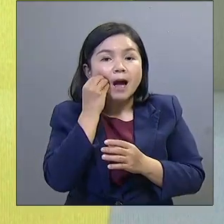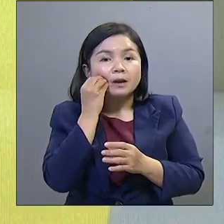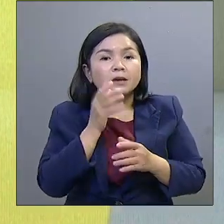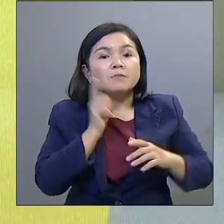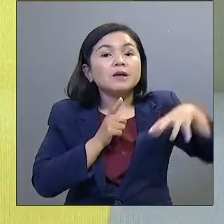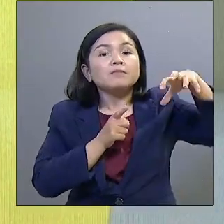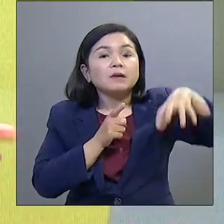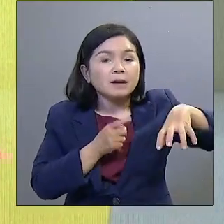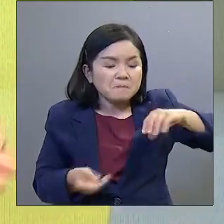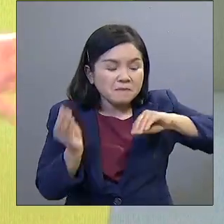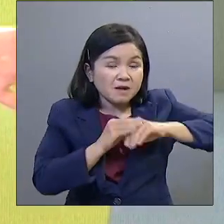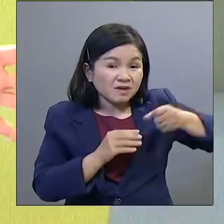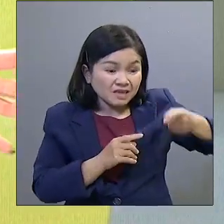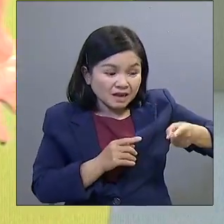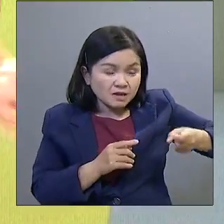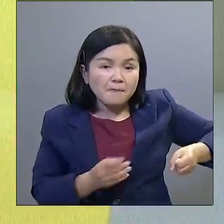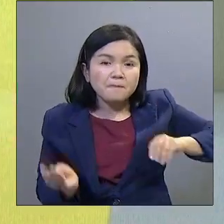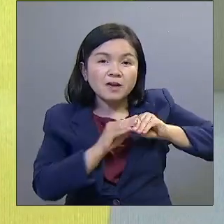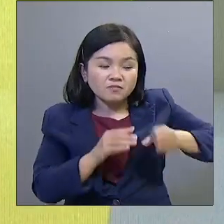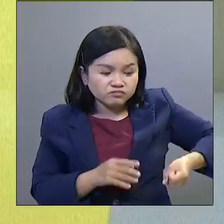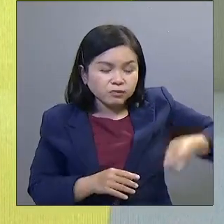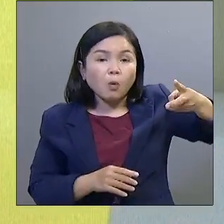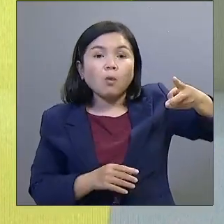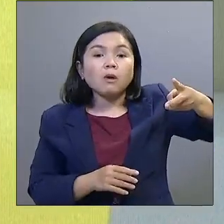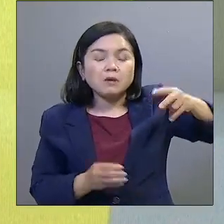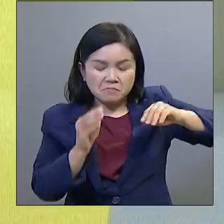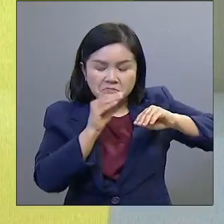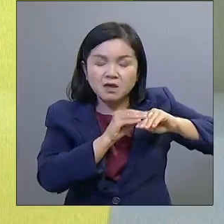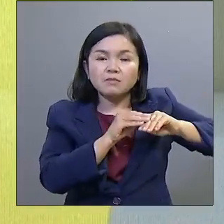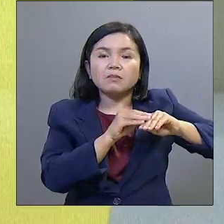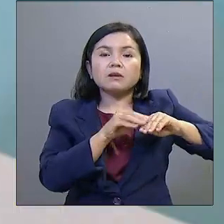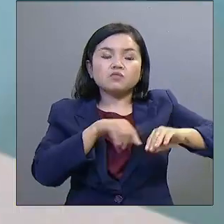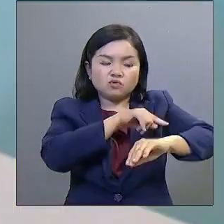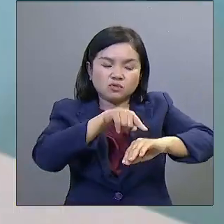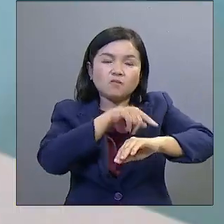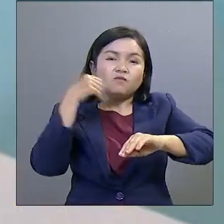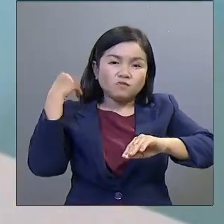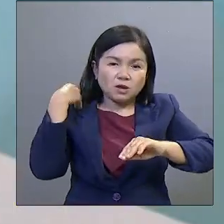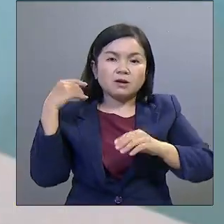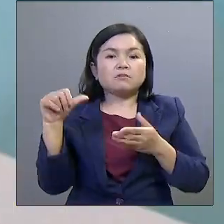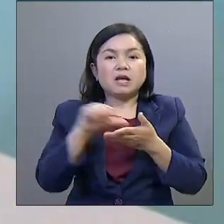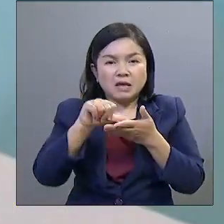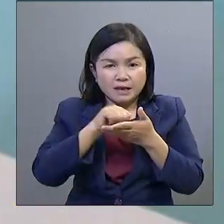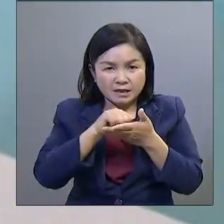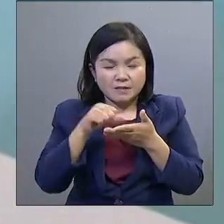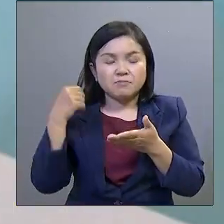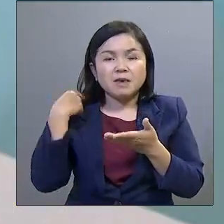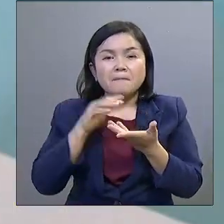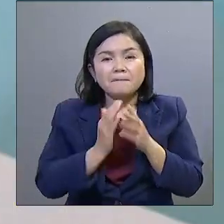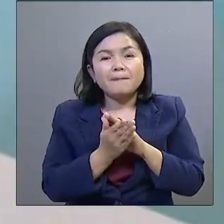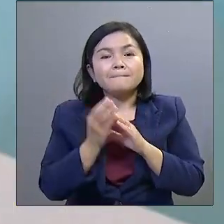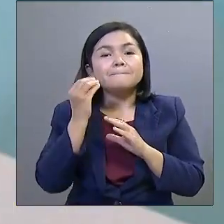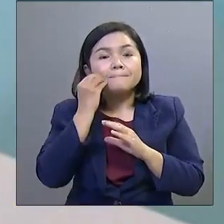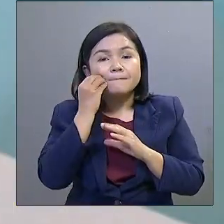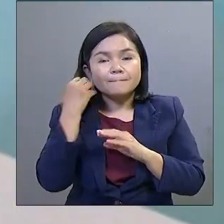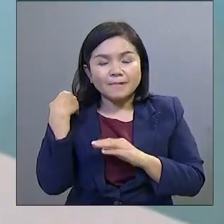มันมีไม้ใหญ่บางบ้านไม้สักอะไรอย่างเงี้ยมันก็จะใหญ่ขึ้น ยิ่งเพราะเป็นลักษณะของการแก้ไขด้วยนะคะเอาอีกหนึ่งธุรกิจเอ